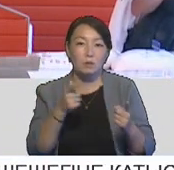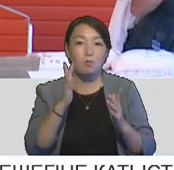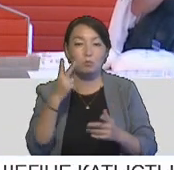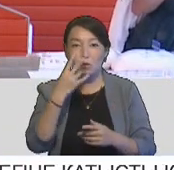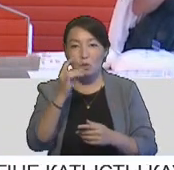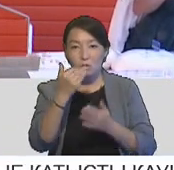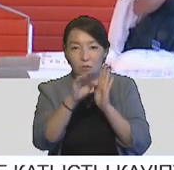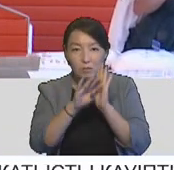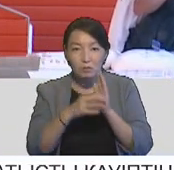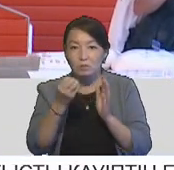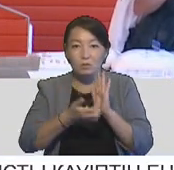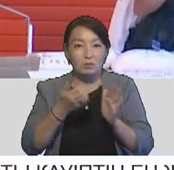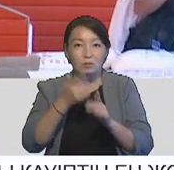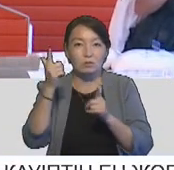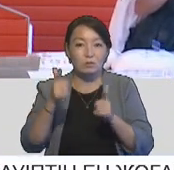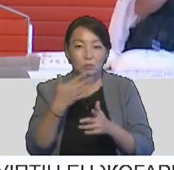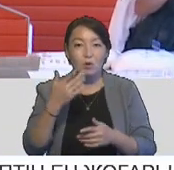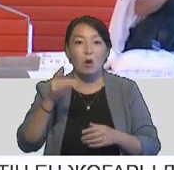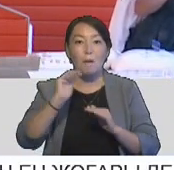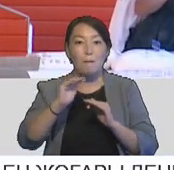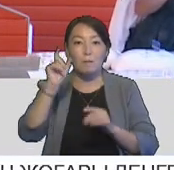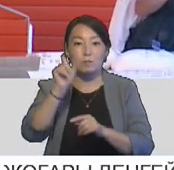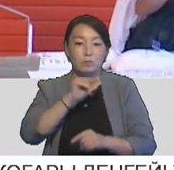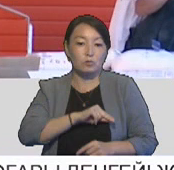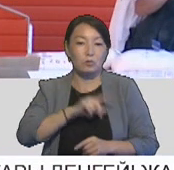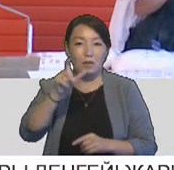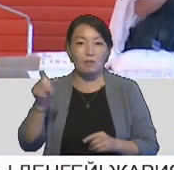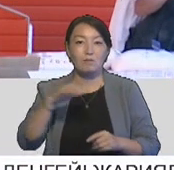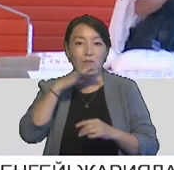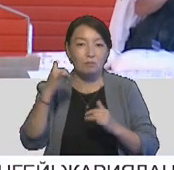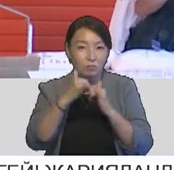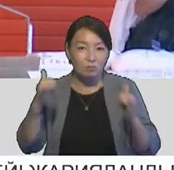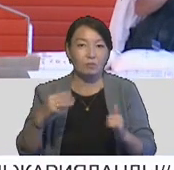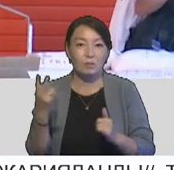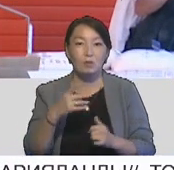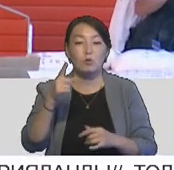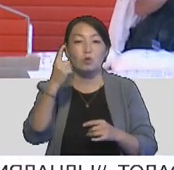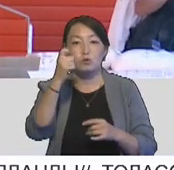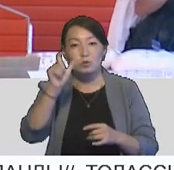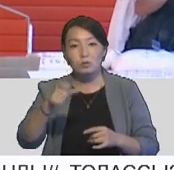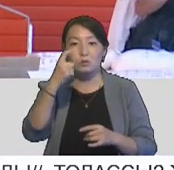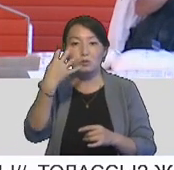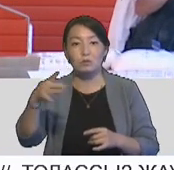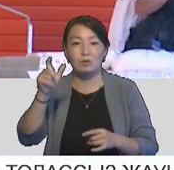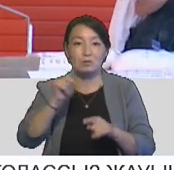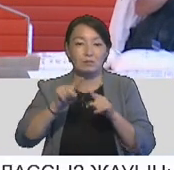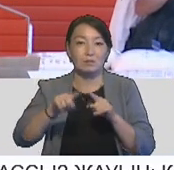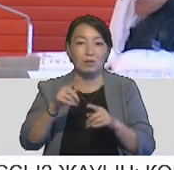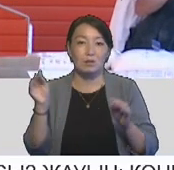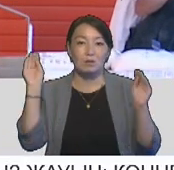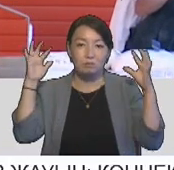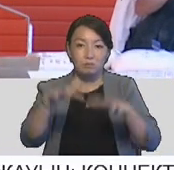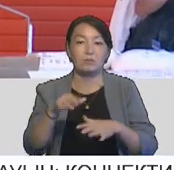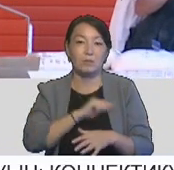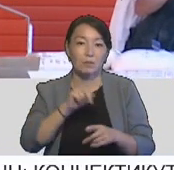бар екенін айттық. Адамдардың санын көбейту, 70 адам жұмыс істеп отыр, неге 100-ге дейін, 140-қа дейін көтеріп көтермеске деген осындай